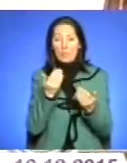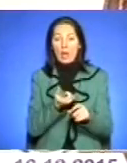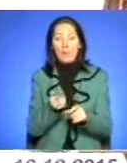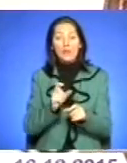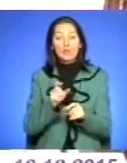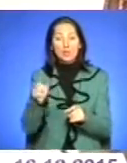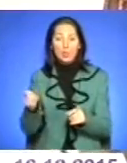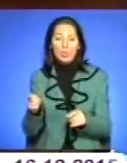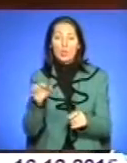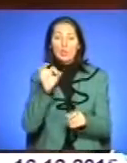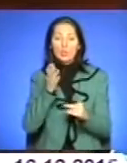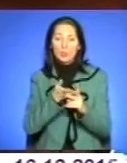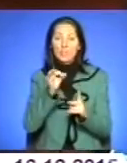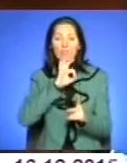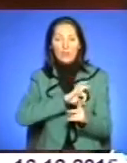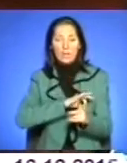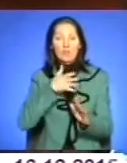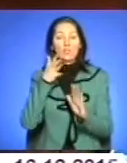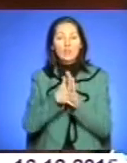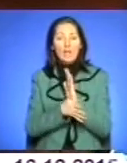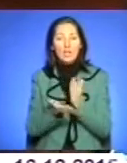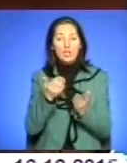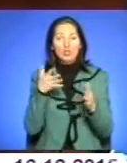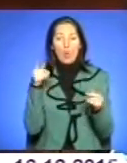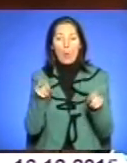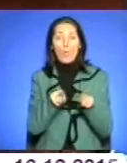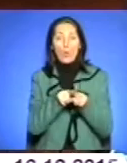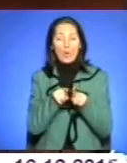вони вигідні. Витрати, якщо порівняти